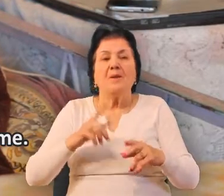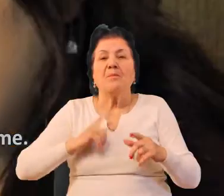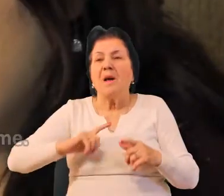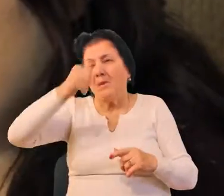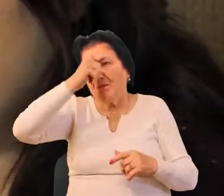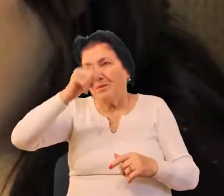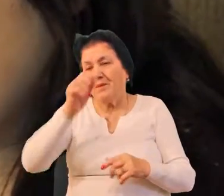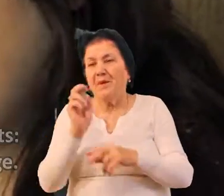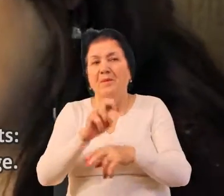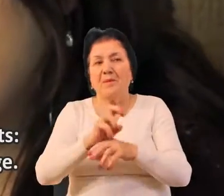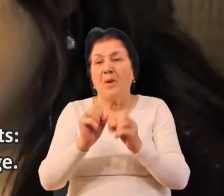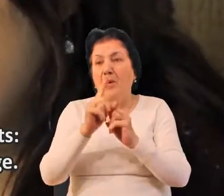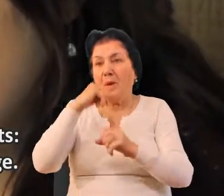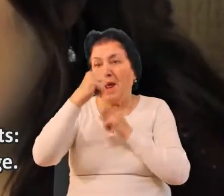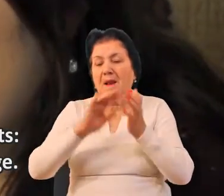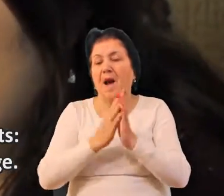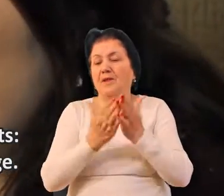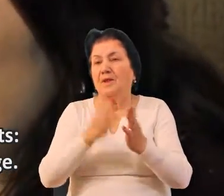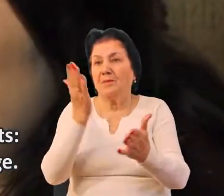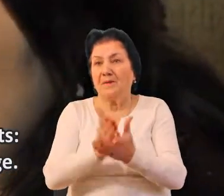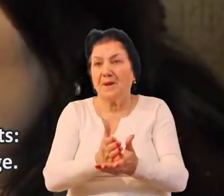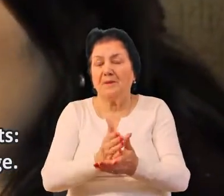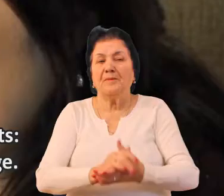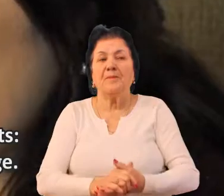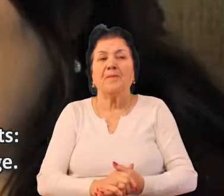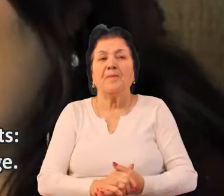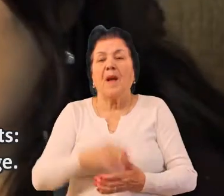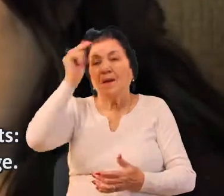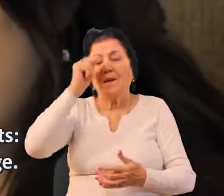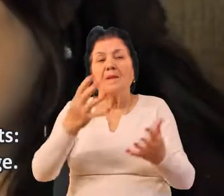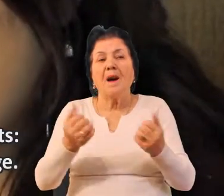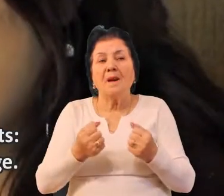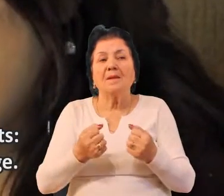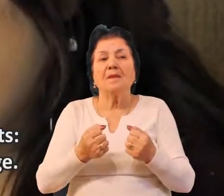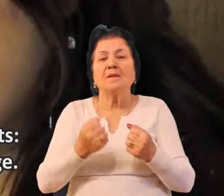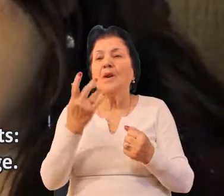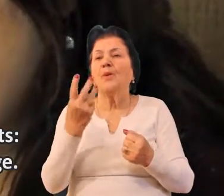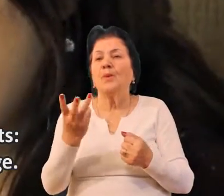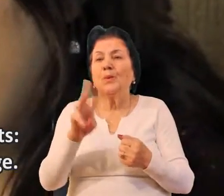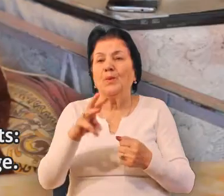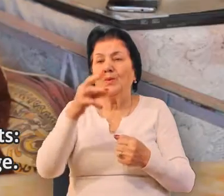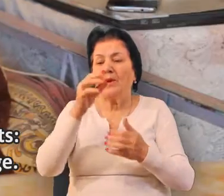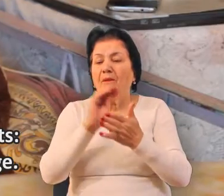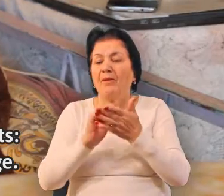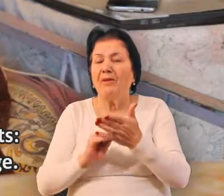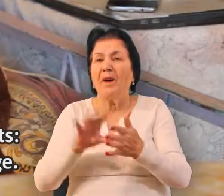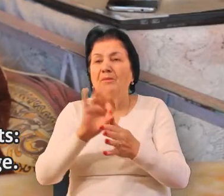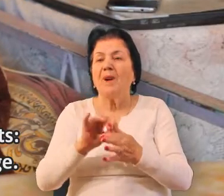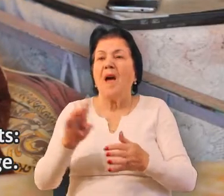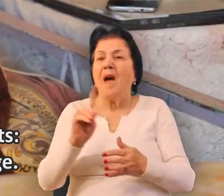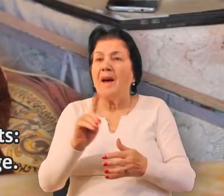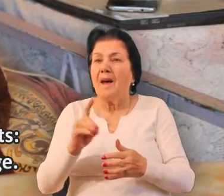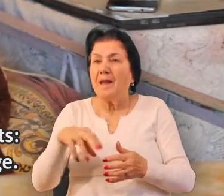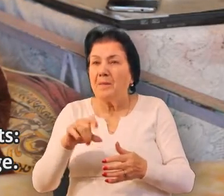var. Təhsil aldım, yəni 3 fən üzrə demək olar ki, ən çox məşğul olurdum.